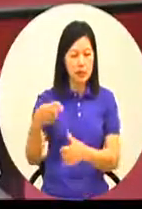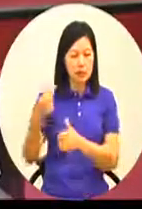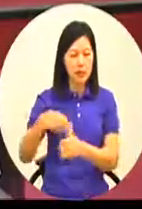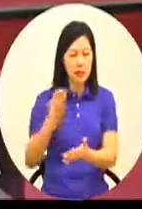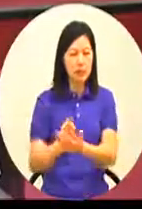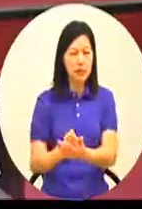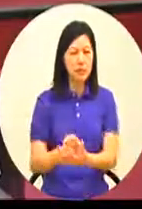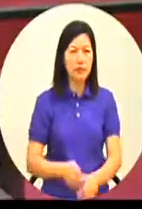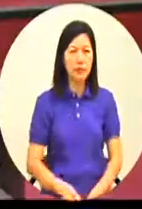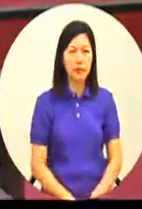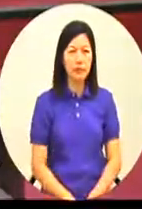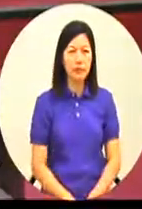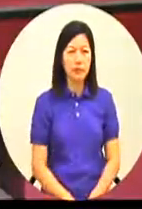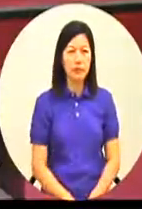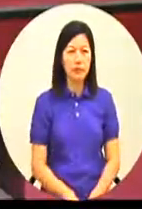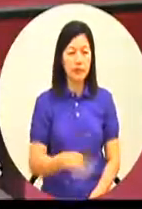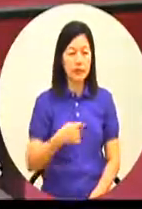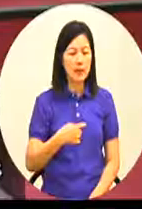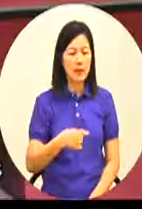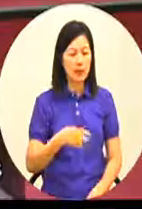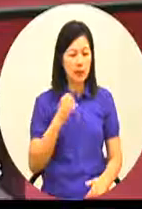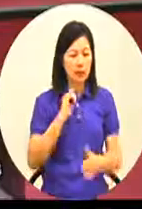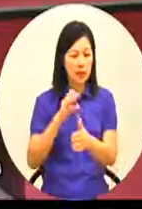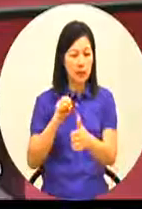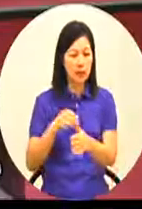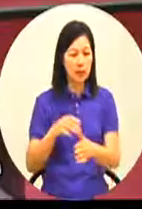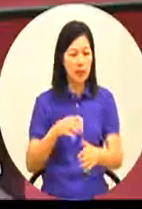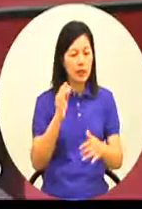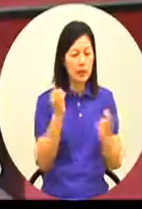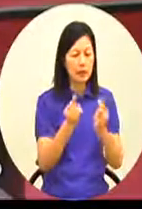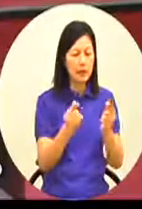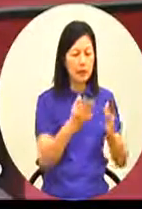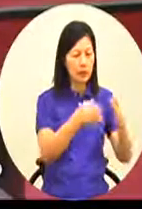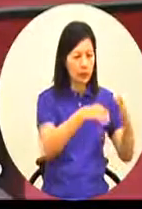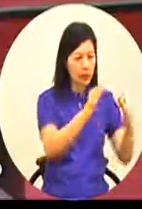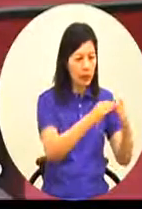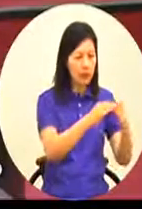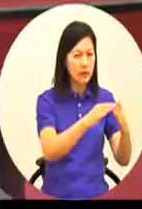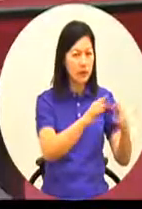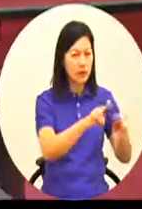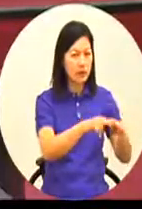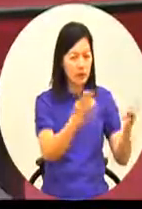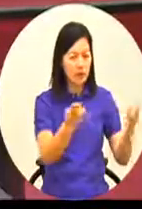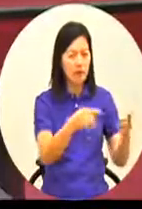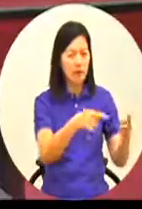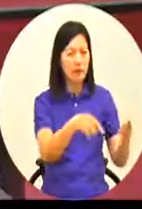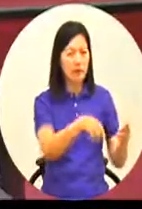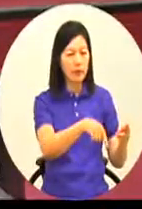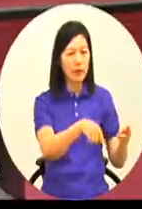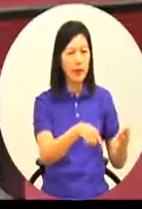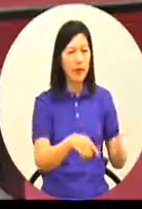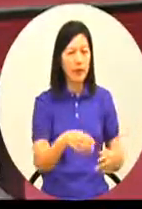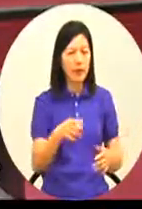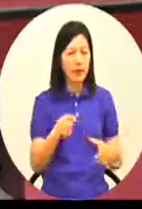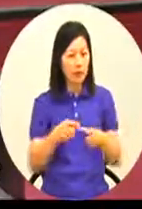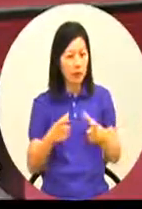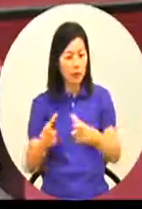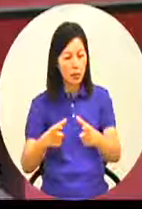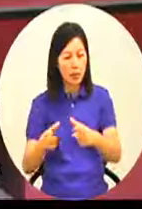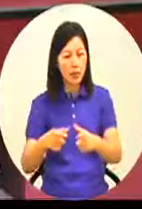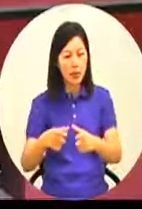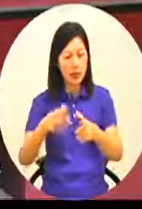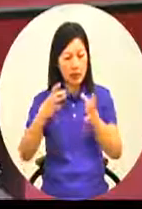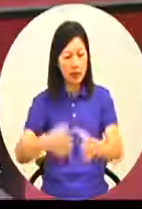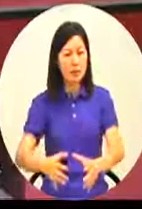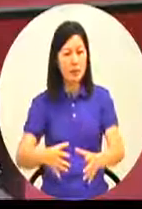从可以找开放校园啊，或者是这个我们的公园啊等等，有比